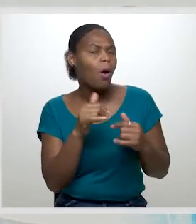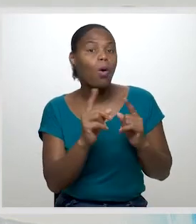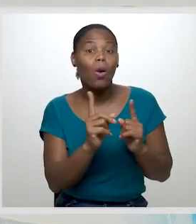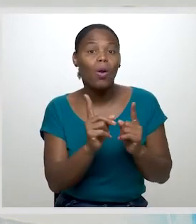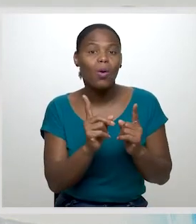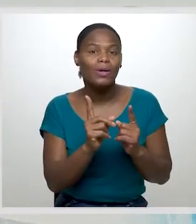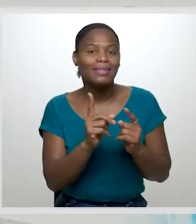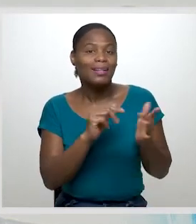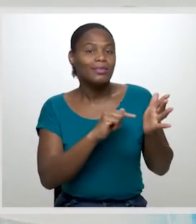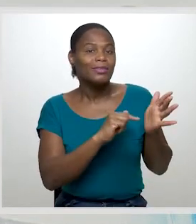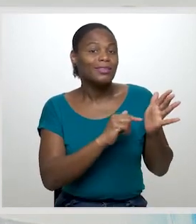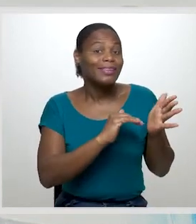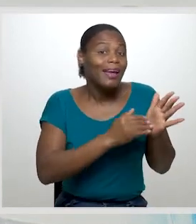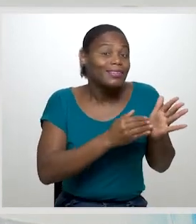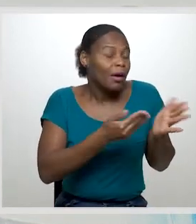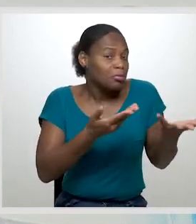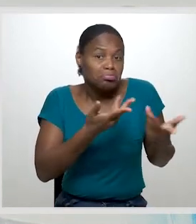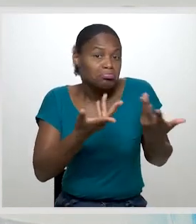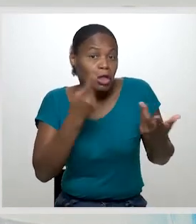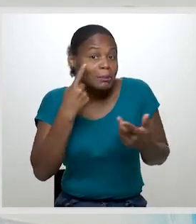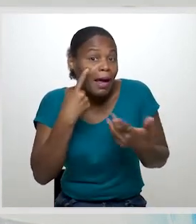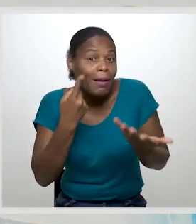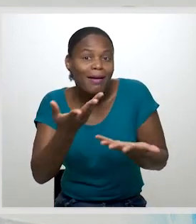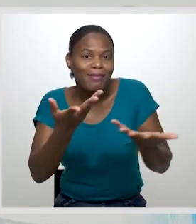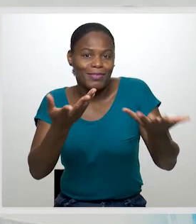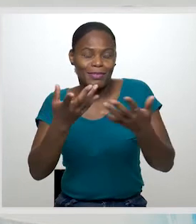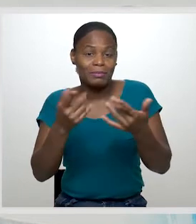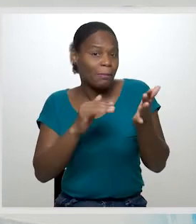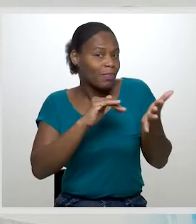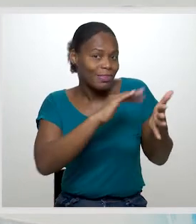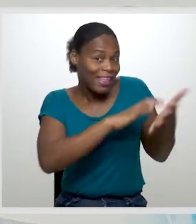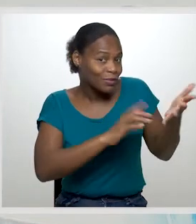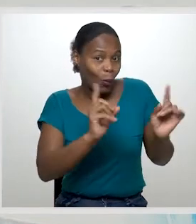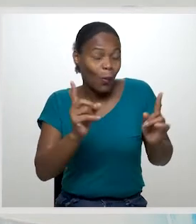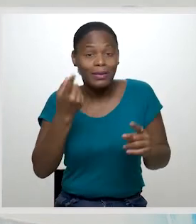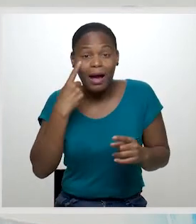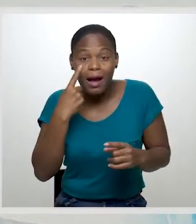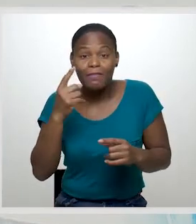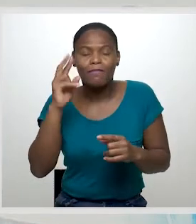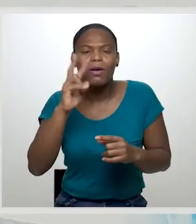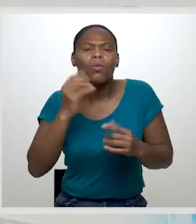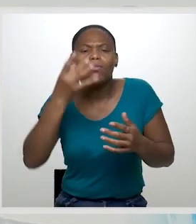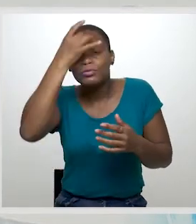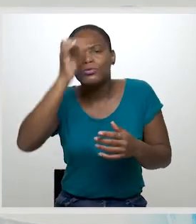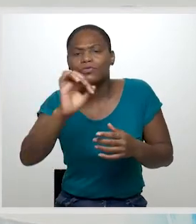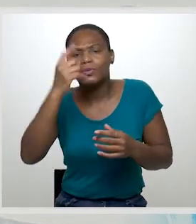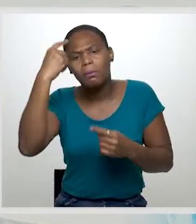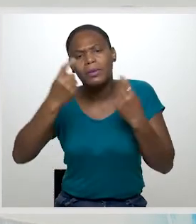Non. Ça, c'est un test juste pour savoir quelle est ton opinion, qu'est-ce que tu penses du